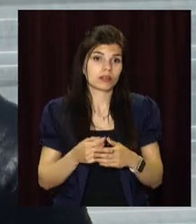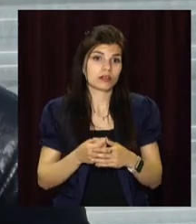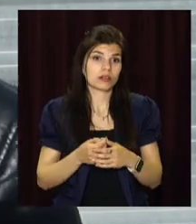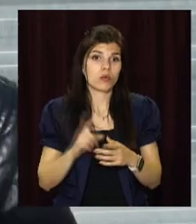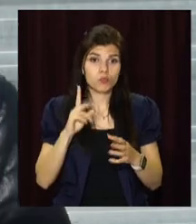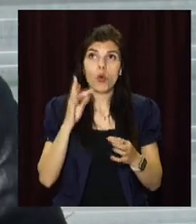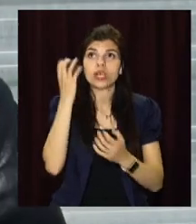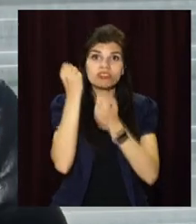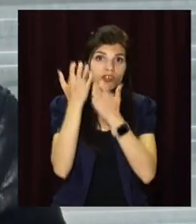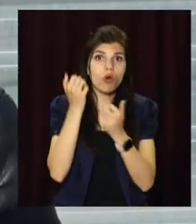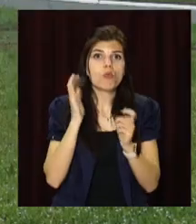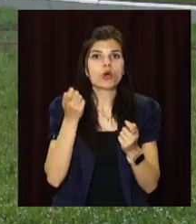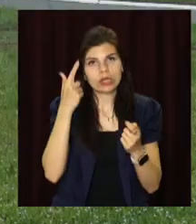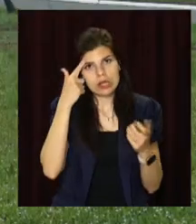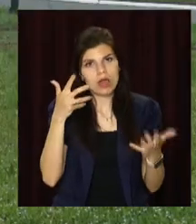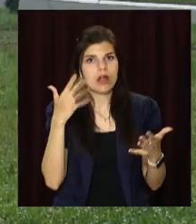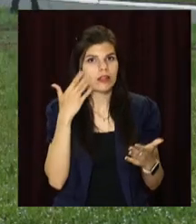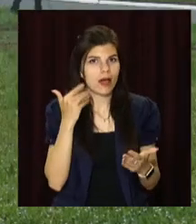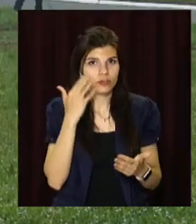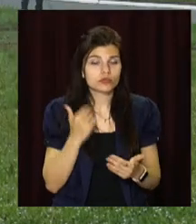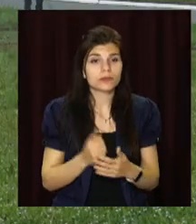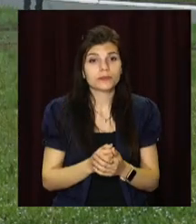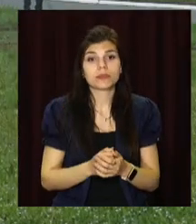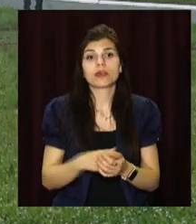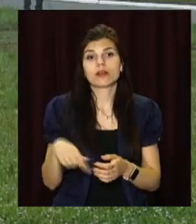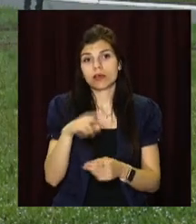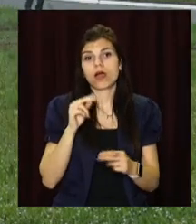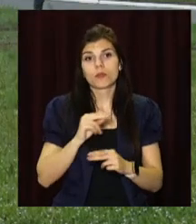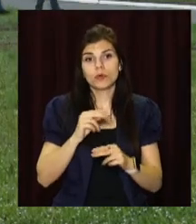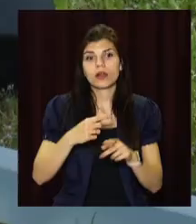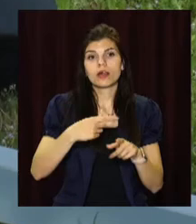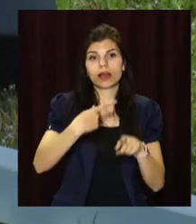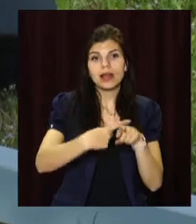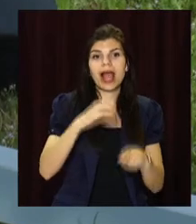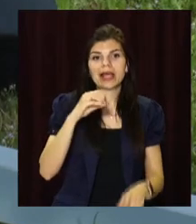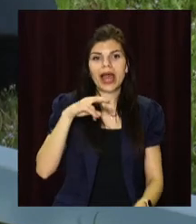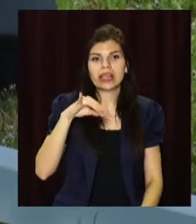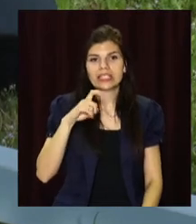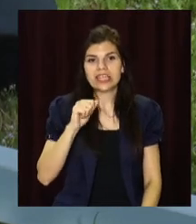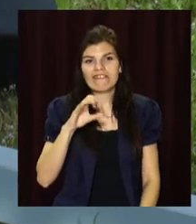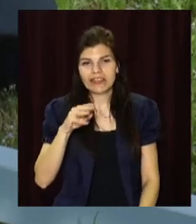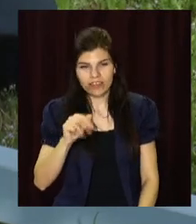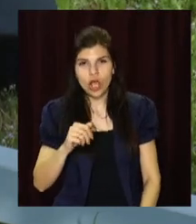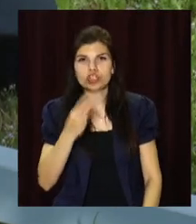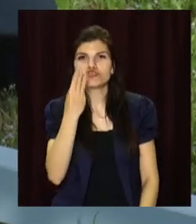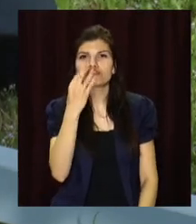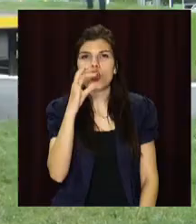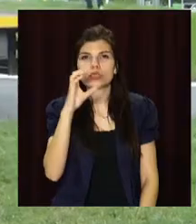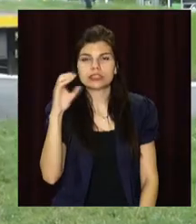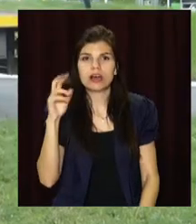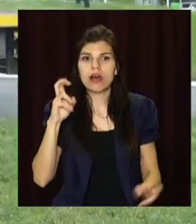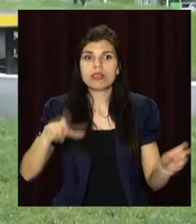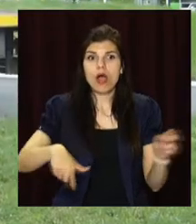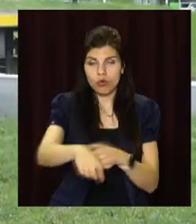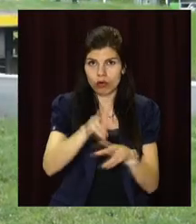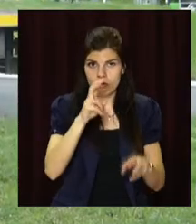по світлофорам вже буде все зрозуміло. Паралельно підрядники працюють на перехресті Єлизаветівського шосе із так званою п'яною